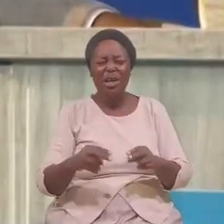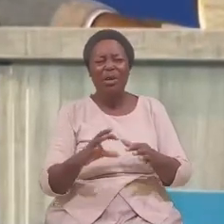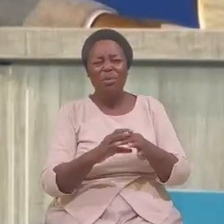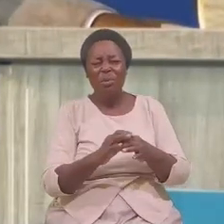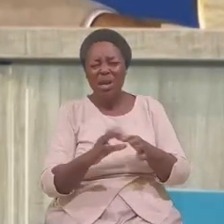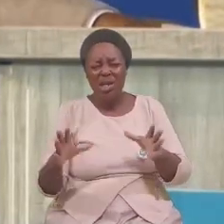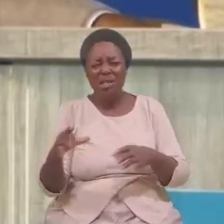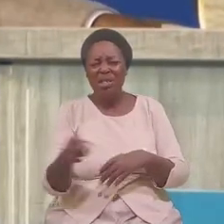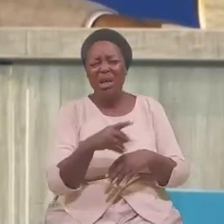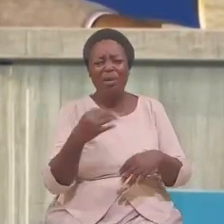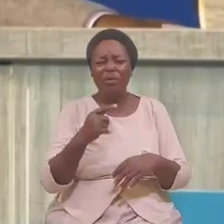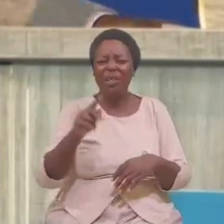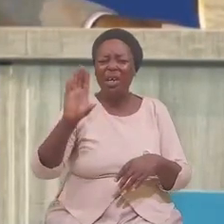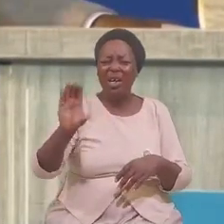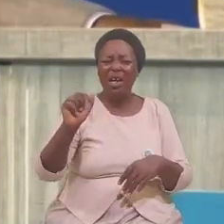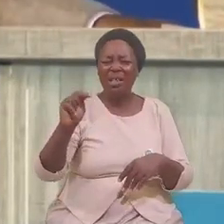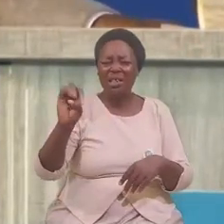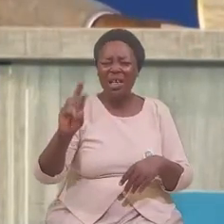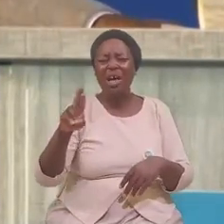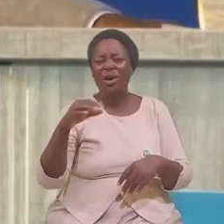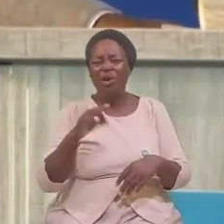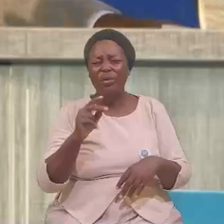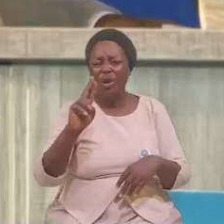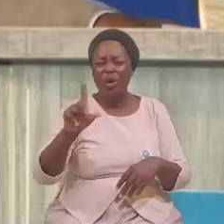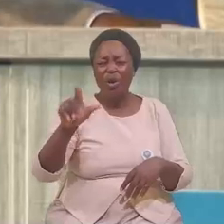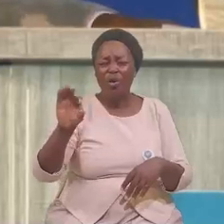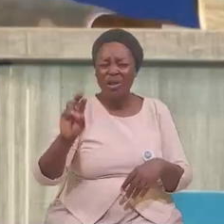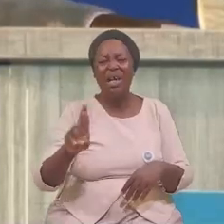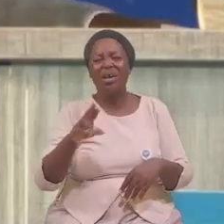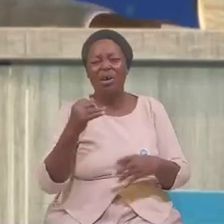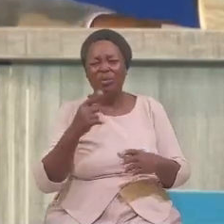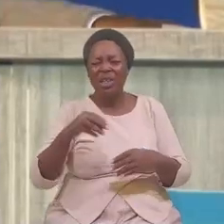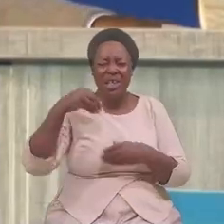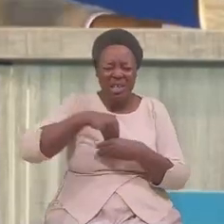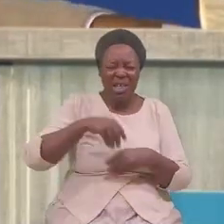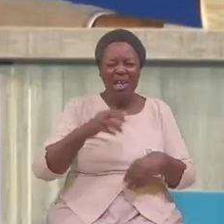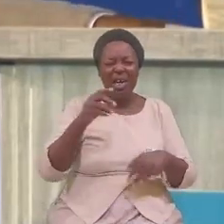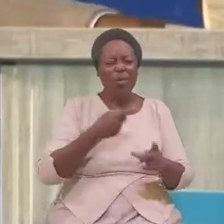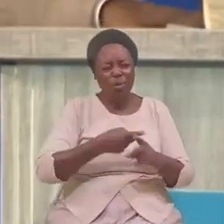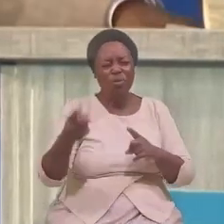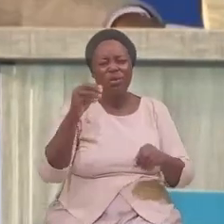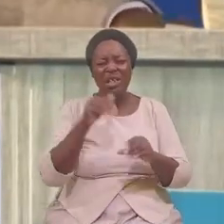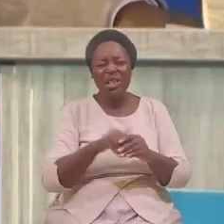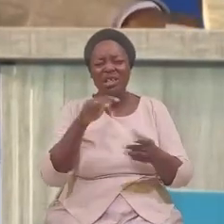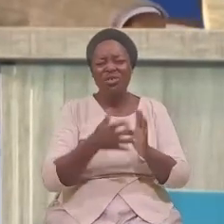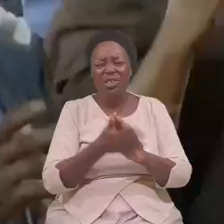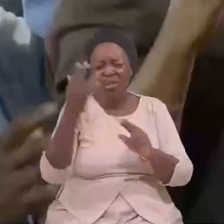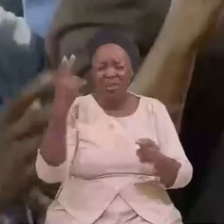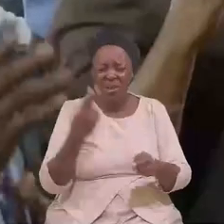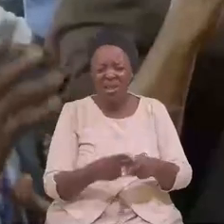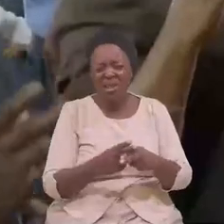Libère-les du cancer, de l'ulcère, des blessures internes au nom de Jésus.